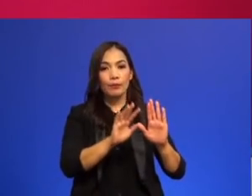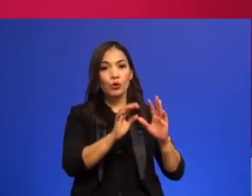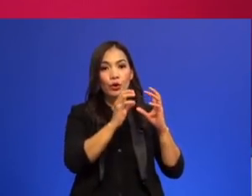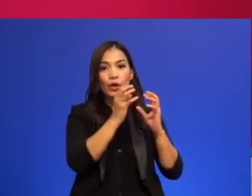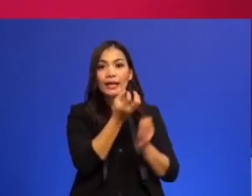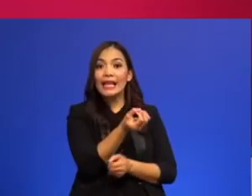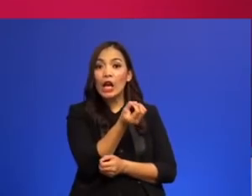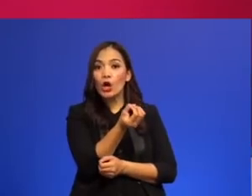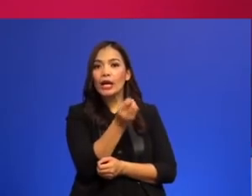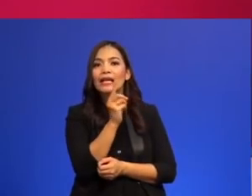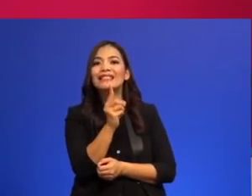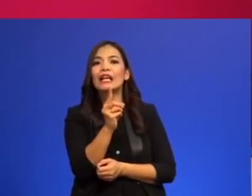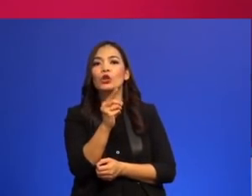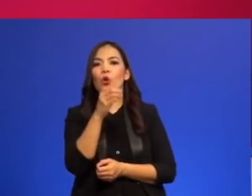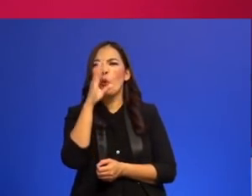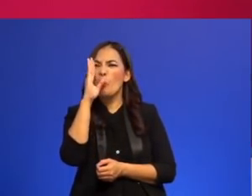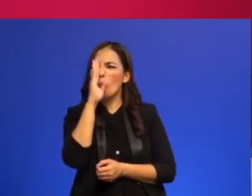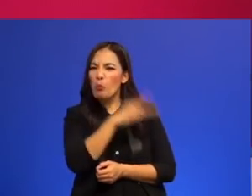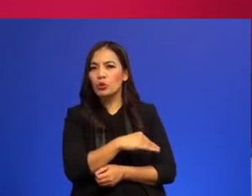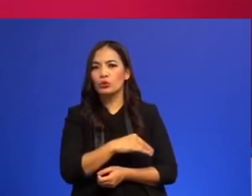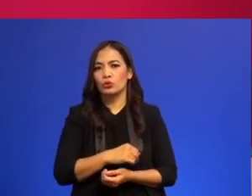itu kadang 1 busuk.